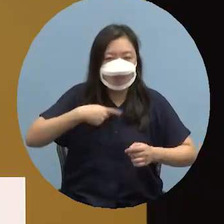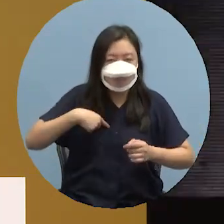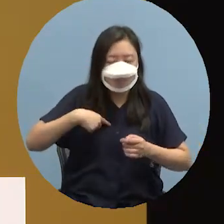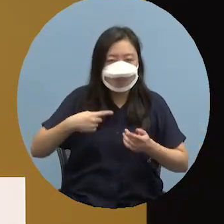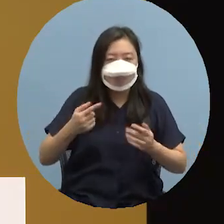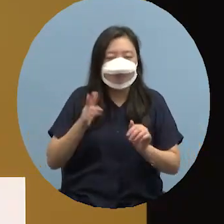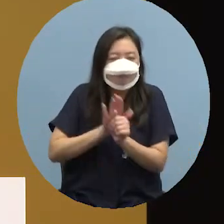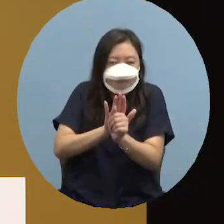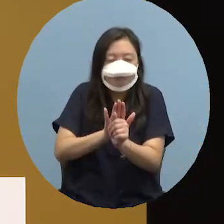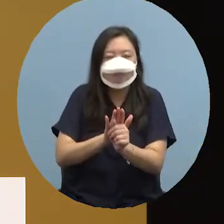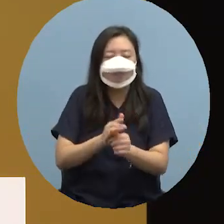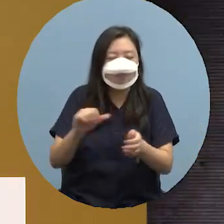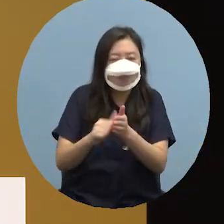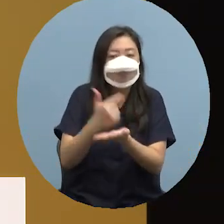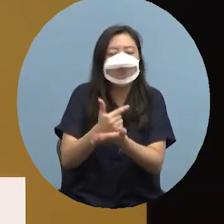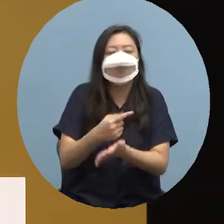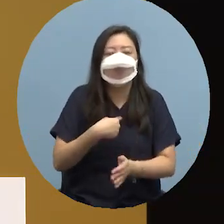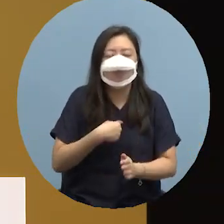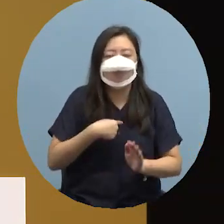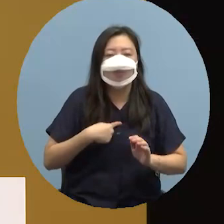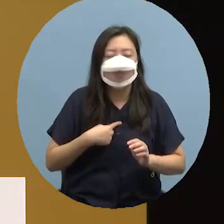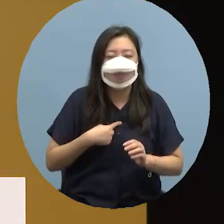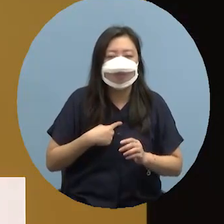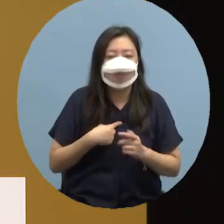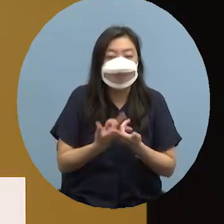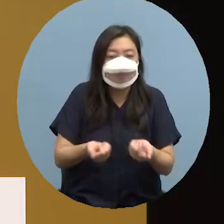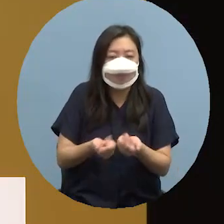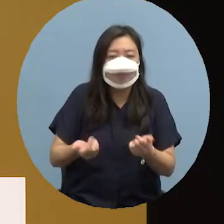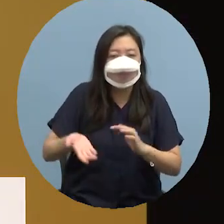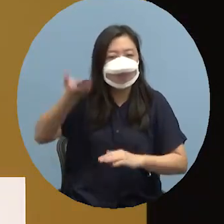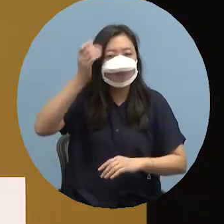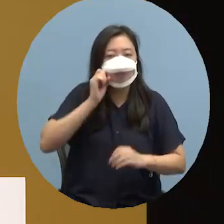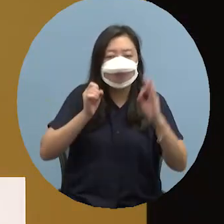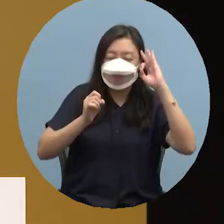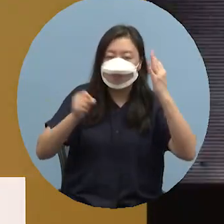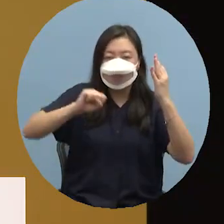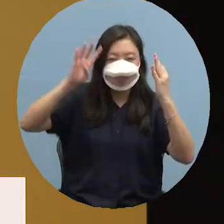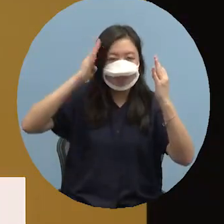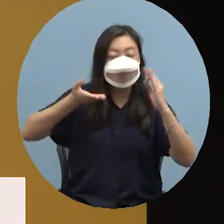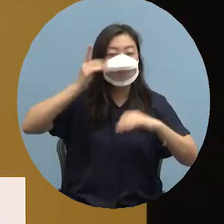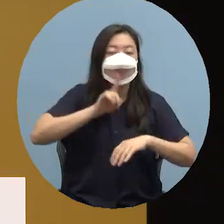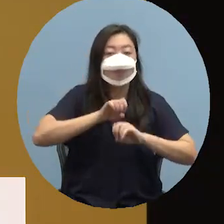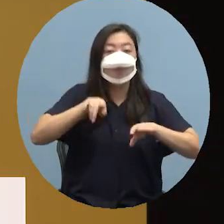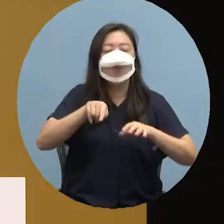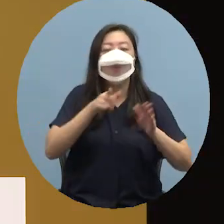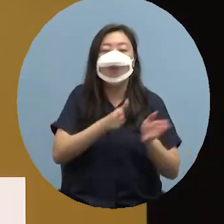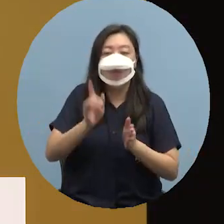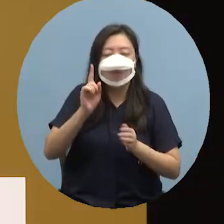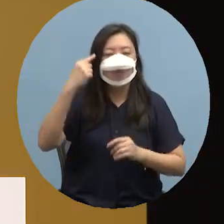的防疫效益。上週五剛實施的3+4檢疫安排，就是希望